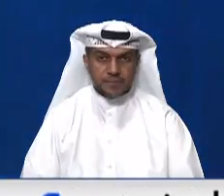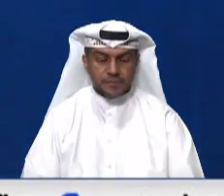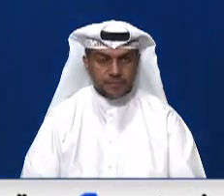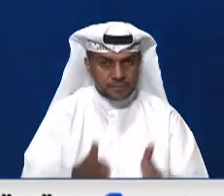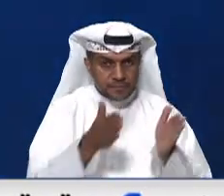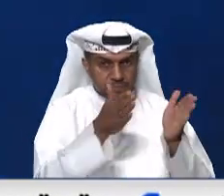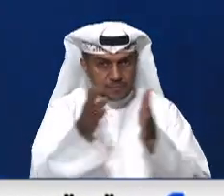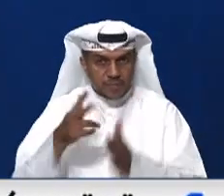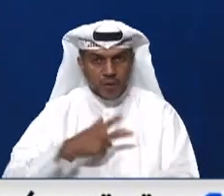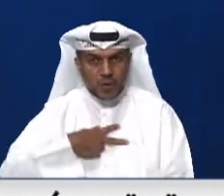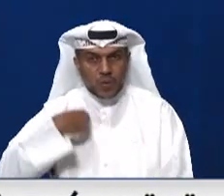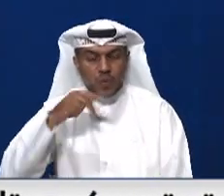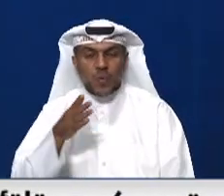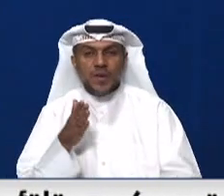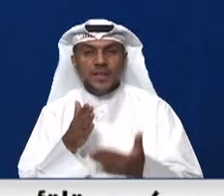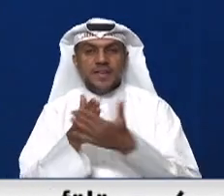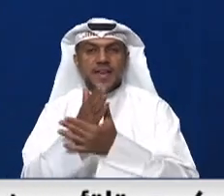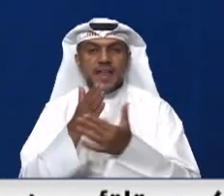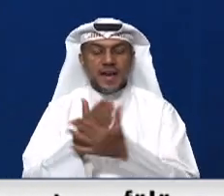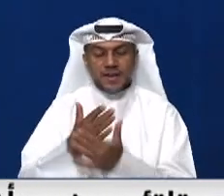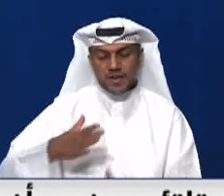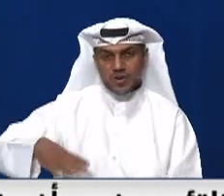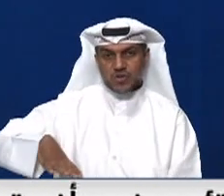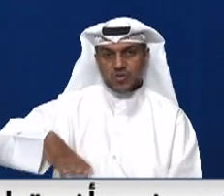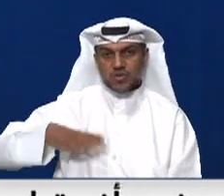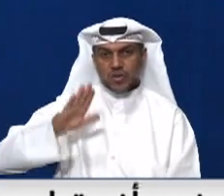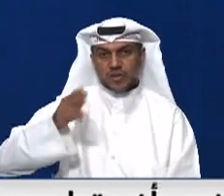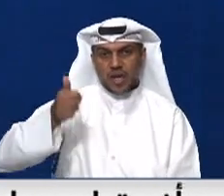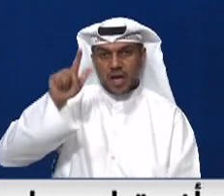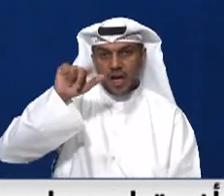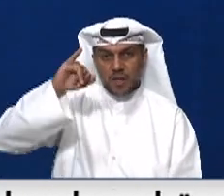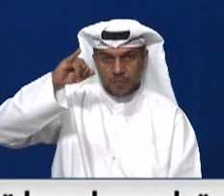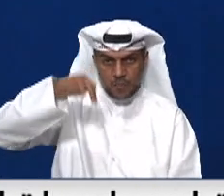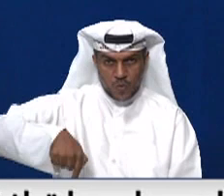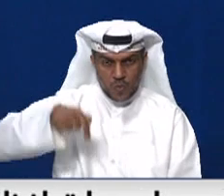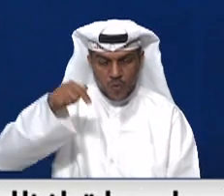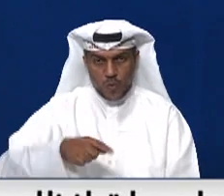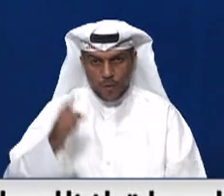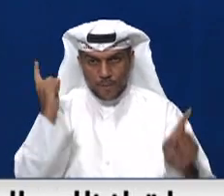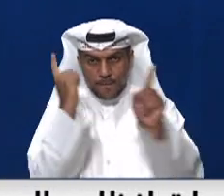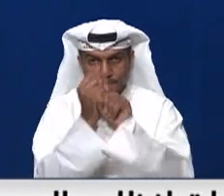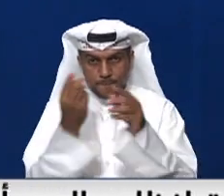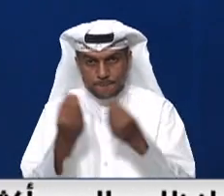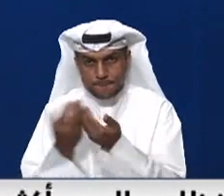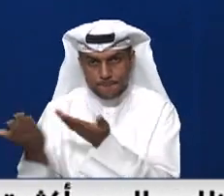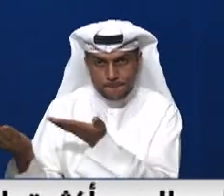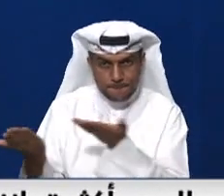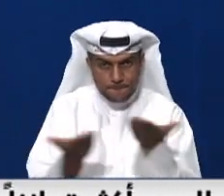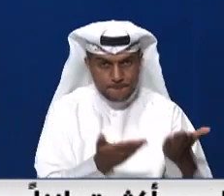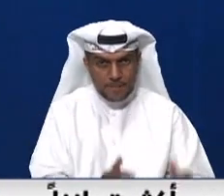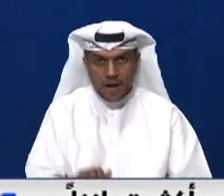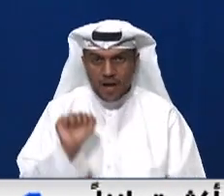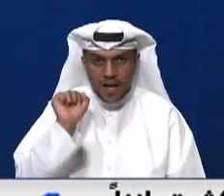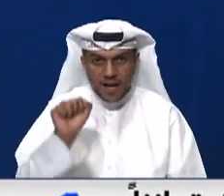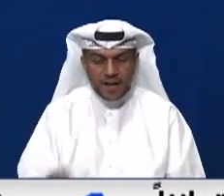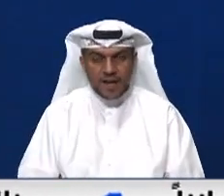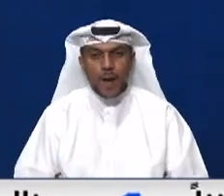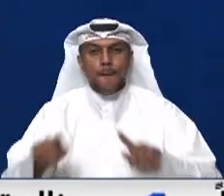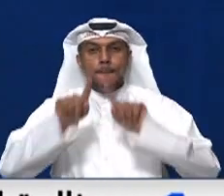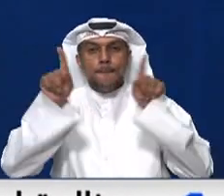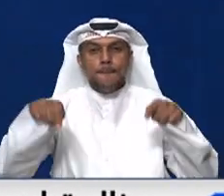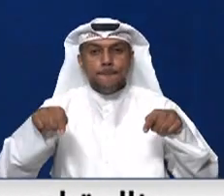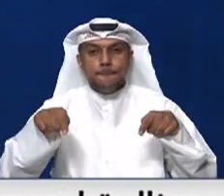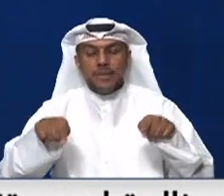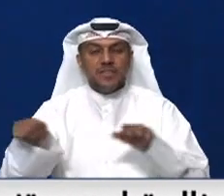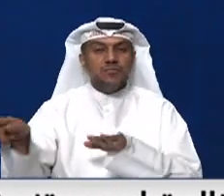التقى وزير الخارجية الشيخ سالم عبد الله الجابر الصباح اليوم مع رئيس مجلس إدارة جمعية أهالي الشهداء الأسرى